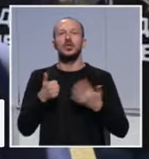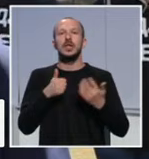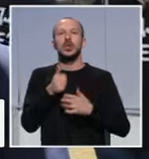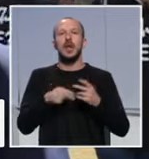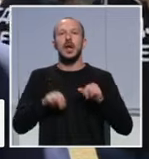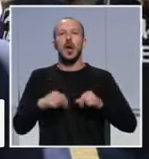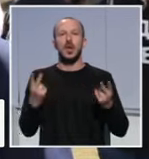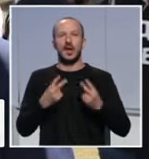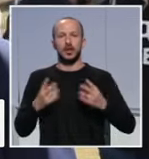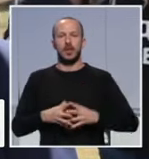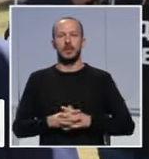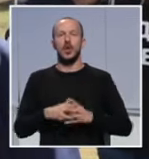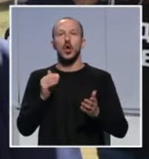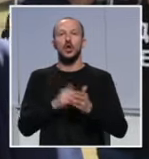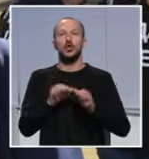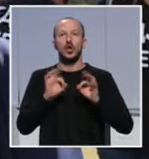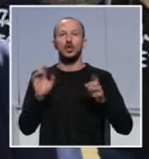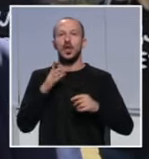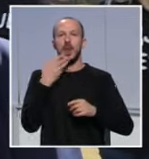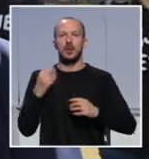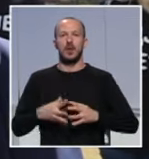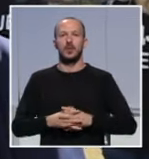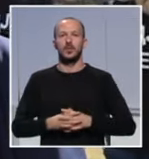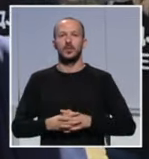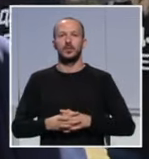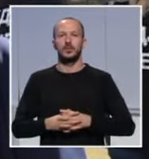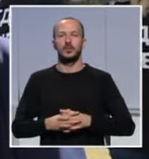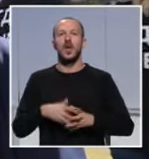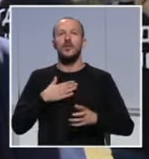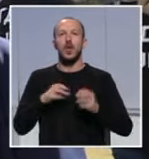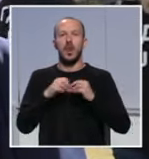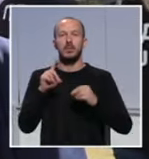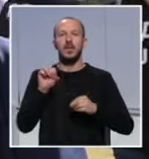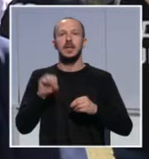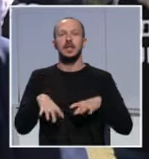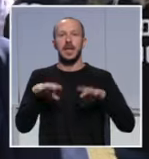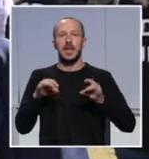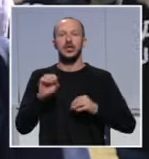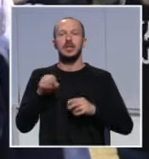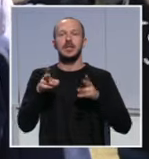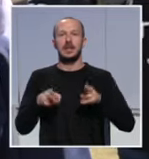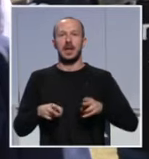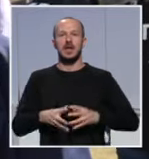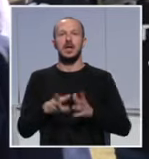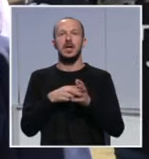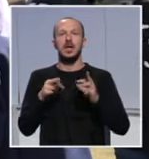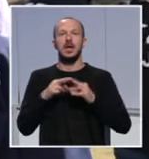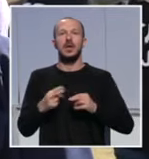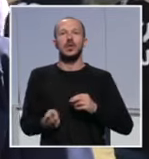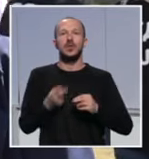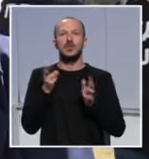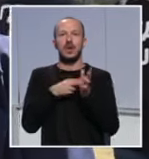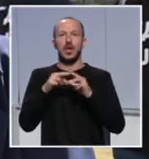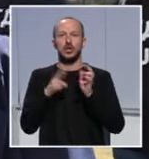ga tražim, još ništa nema. Volila bi da se nađe, da se sahrani na